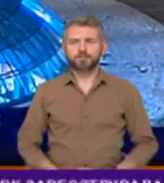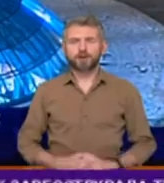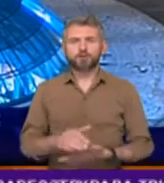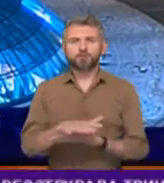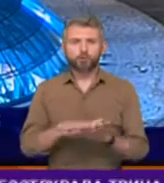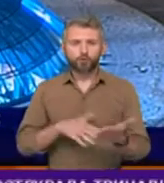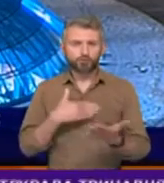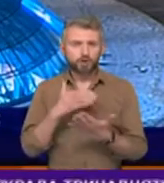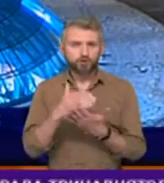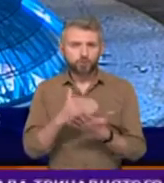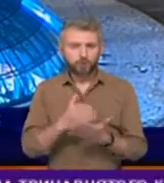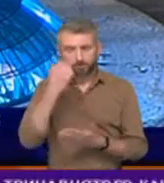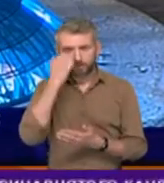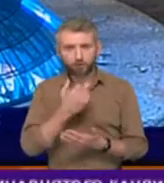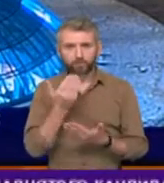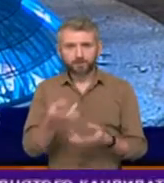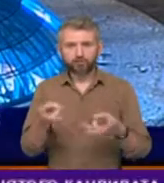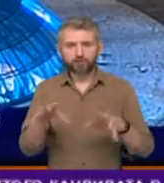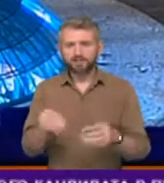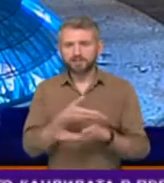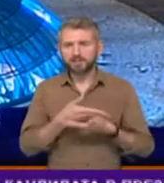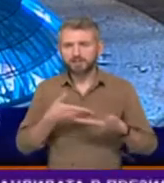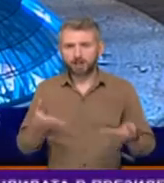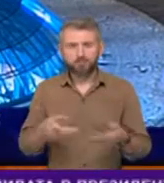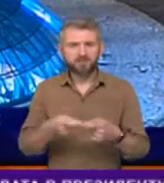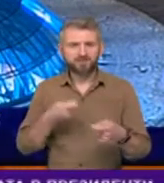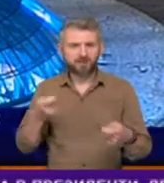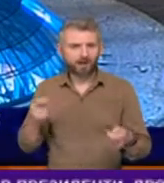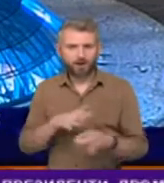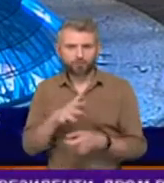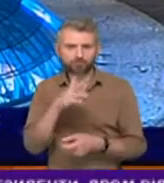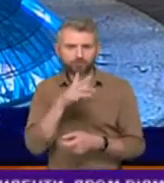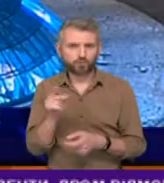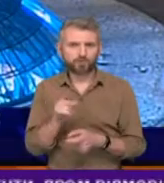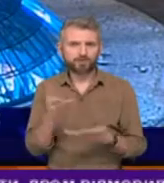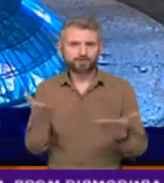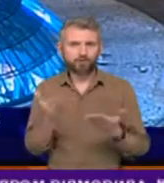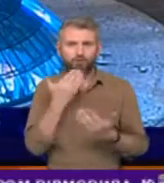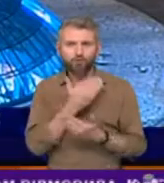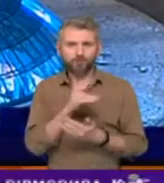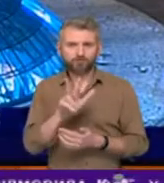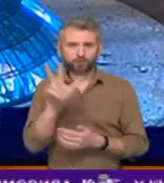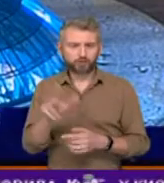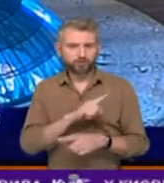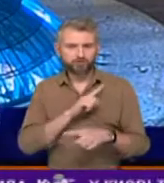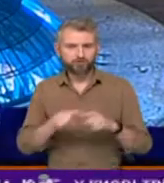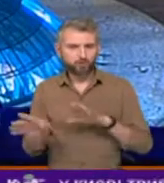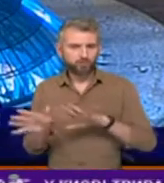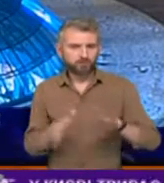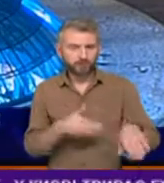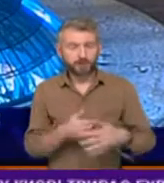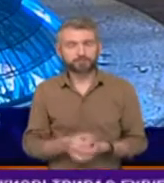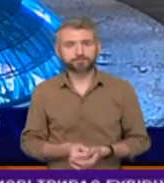Повертаємося в студію. Щиро дякую, що ви залишаєтесь в контексті нашого мовлення. Не гаємо часу, тому що якось він в ці останні три години швидко спливає.